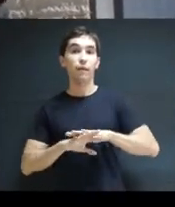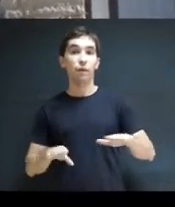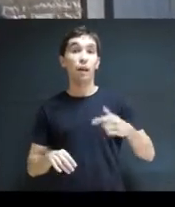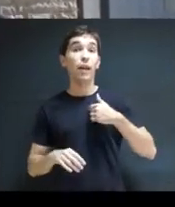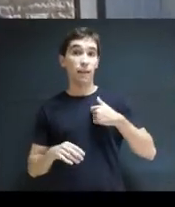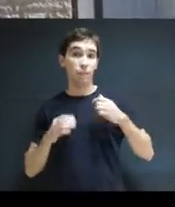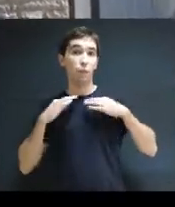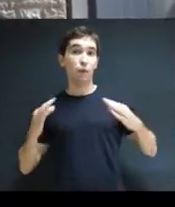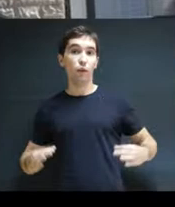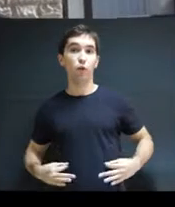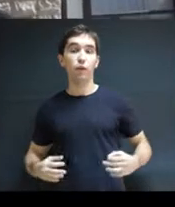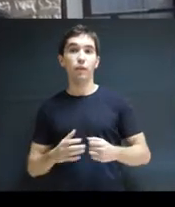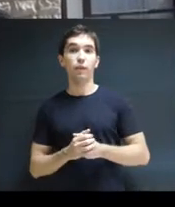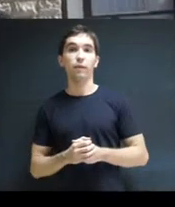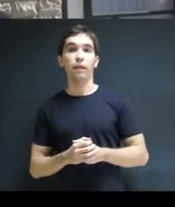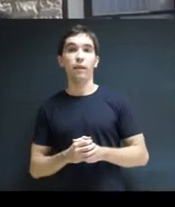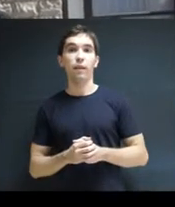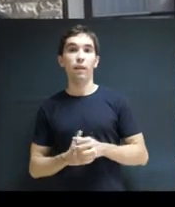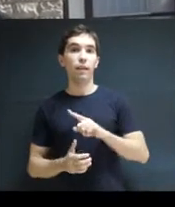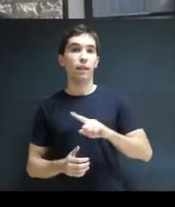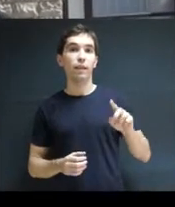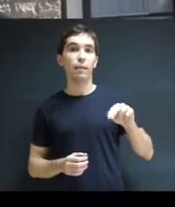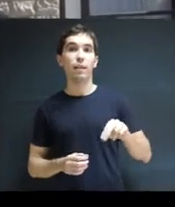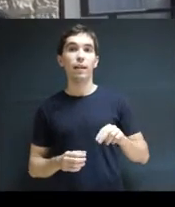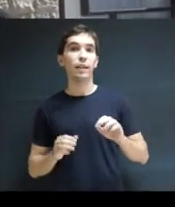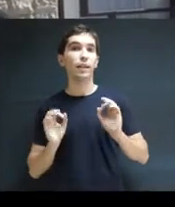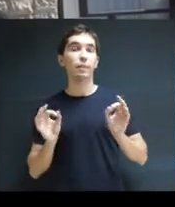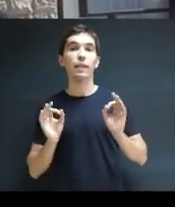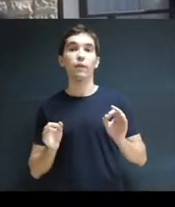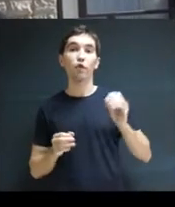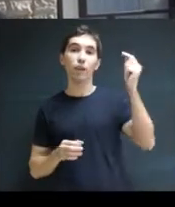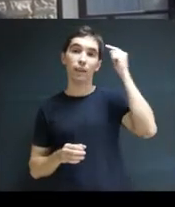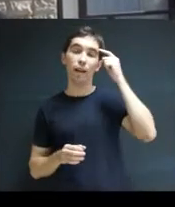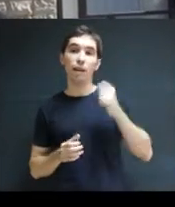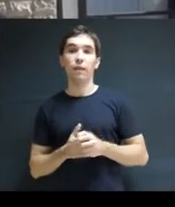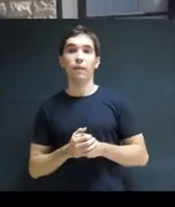ja sam profesorica, pa nisam imala neka specifična znanja s kojima se